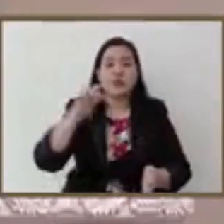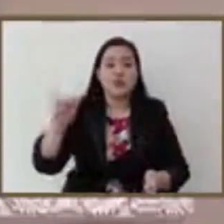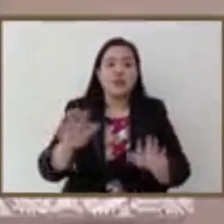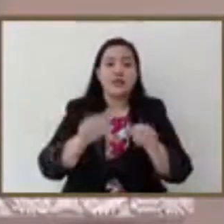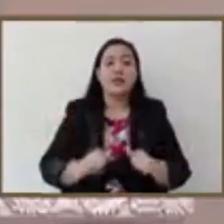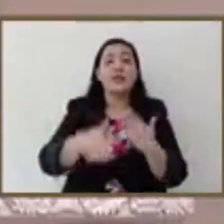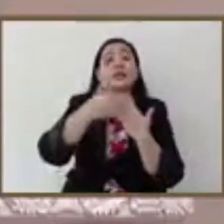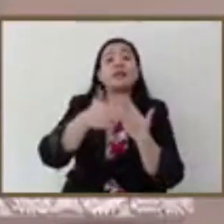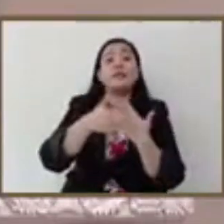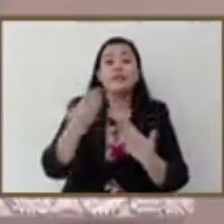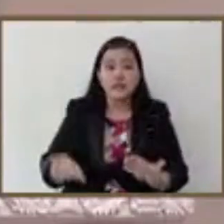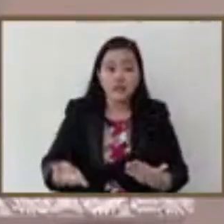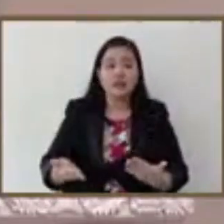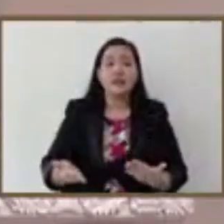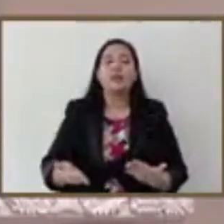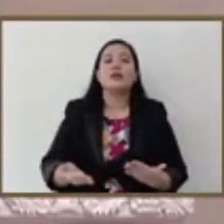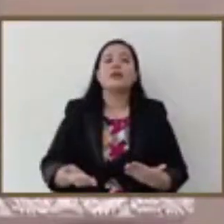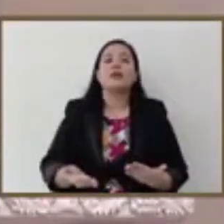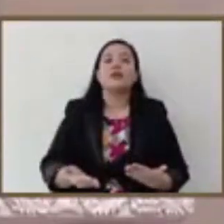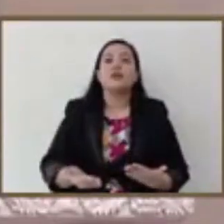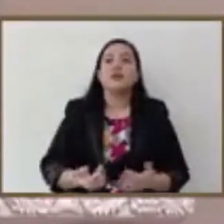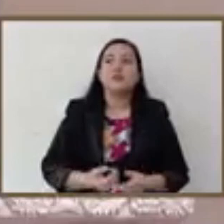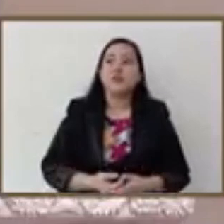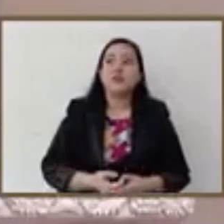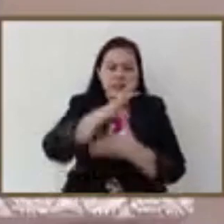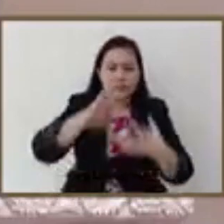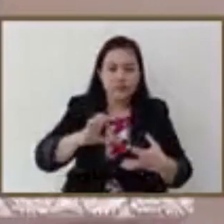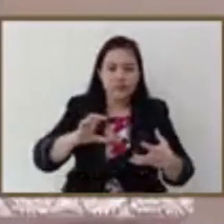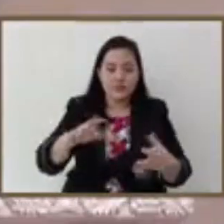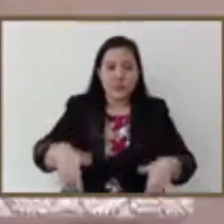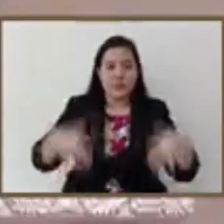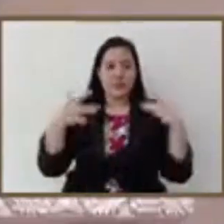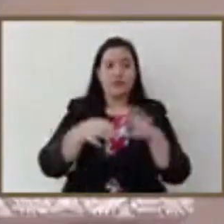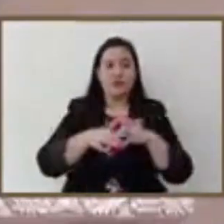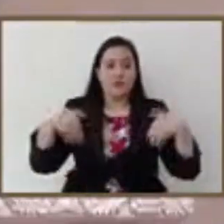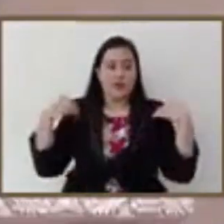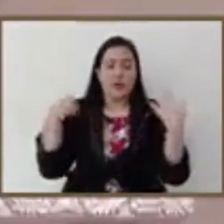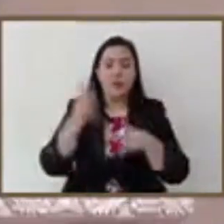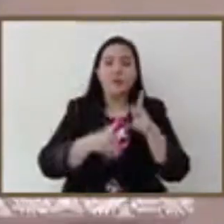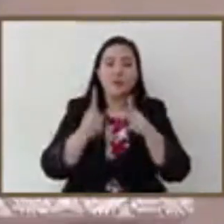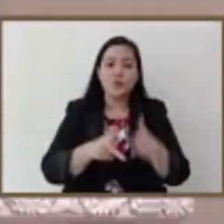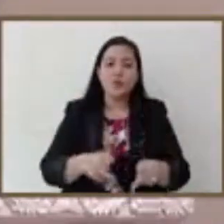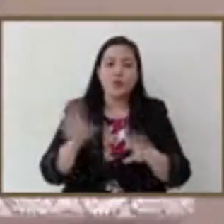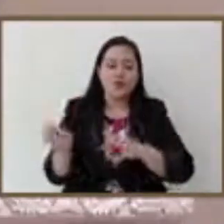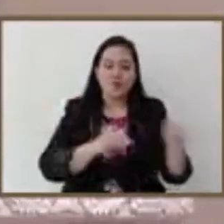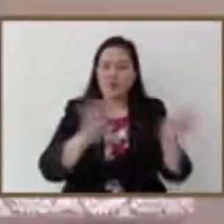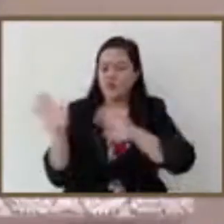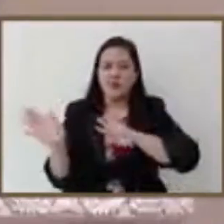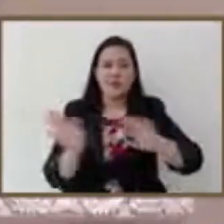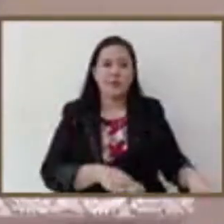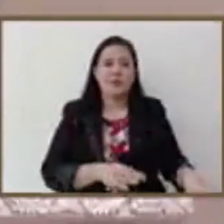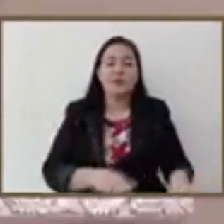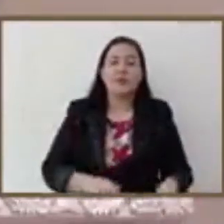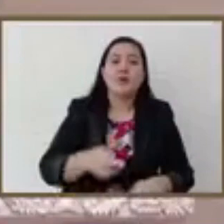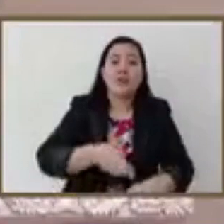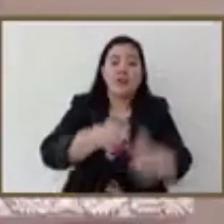mga magulang, taga-alaga niyo lang yan. Tanggalin yung respeto sa magulang, tanggalin ang pagmamahal sa magulang, ilayo sila sa